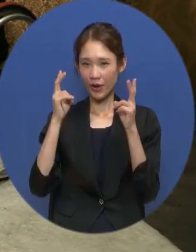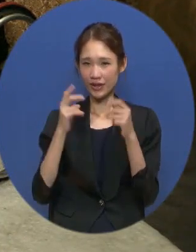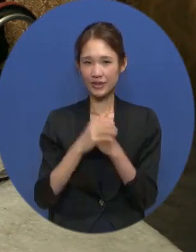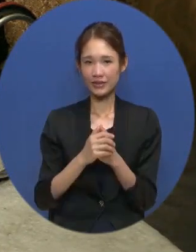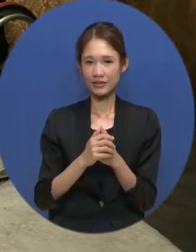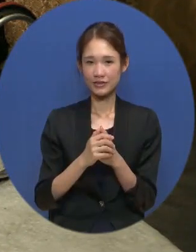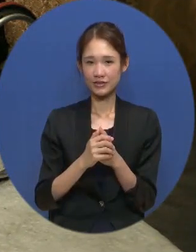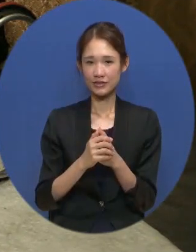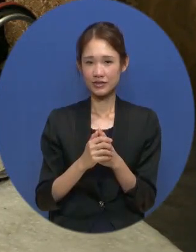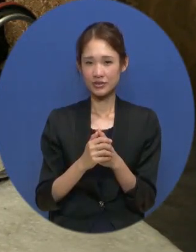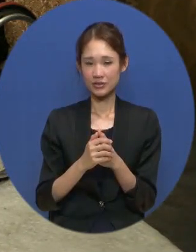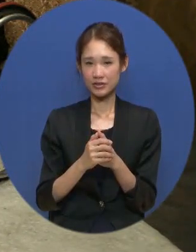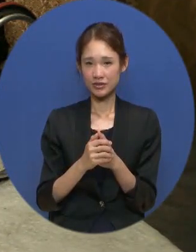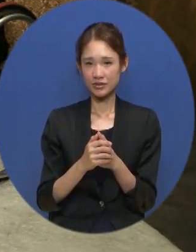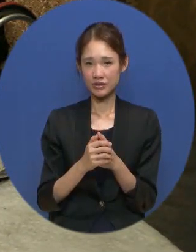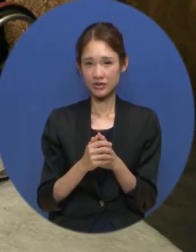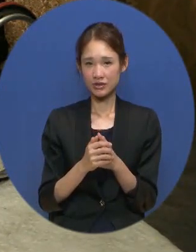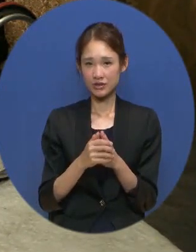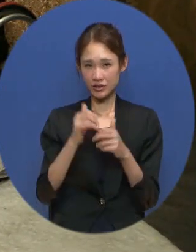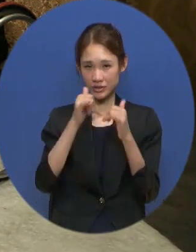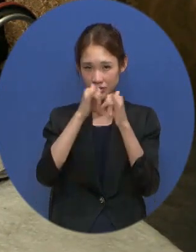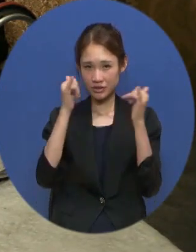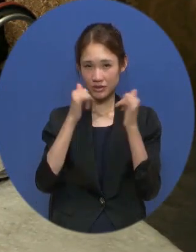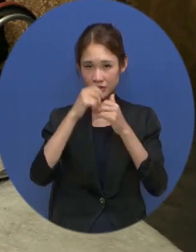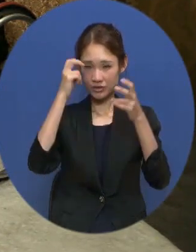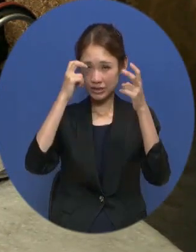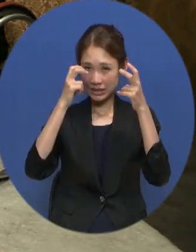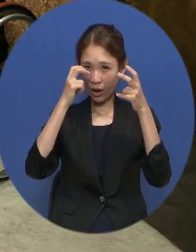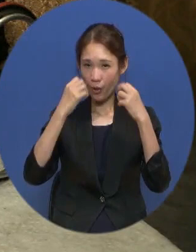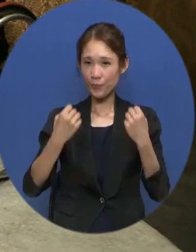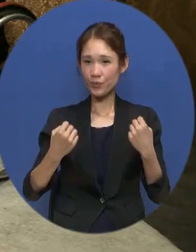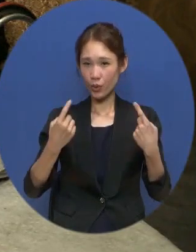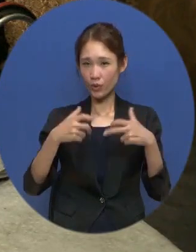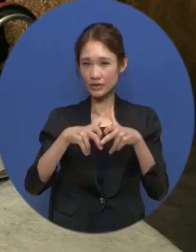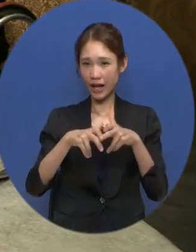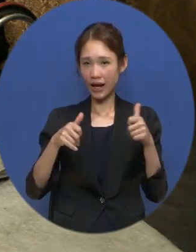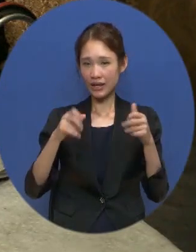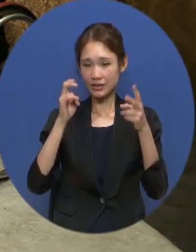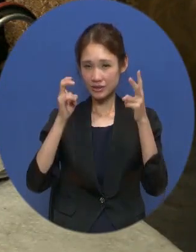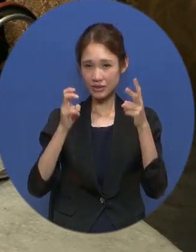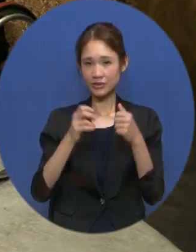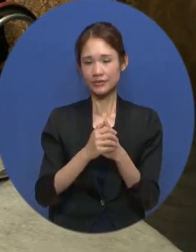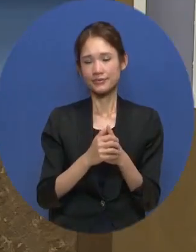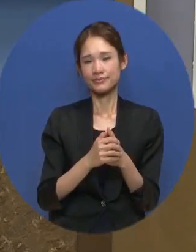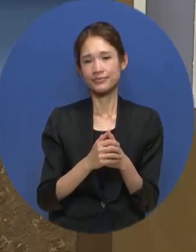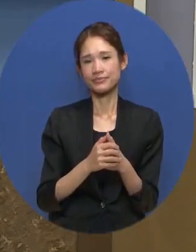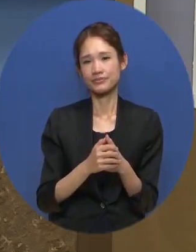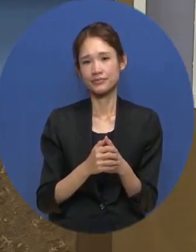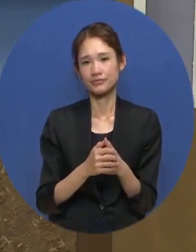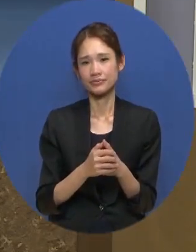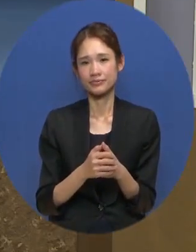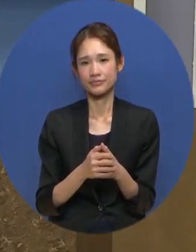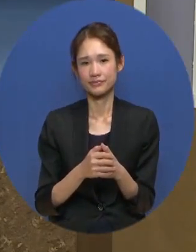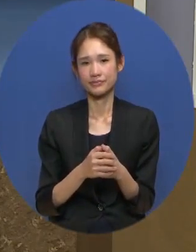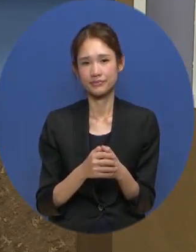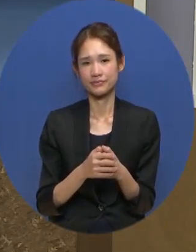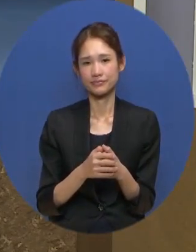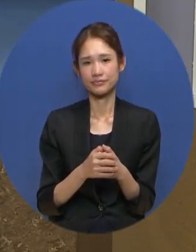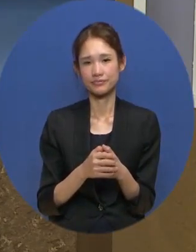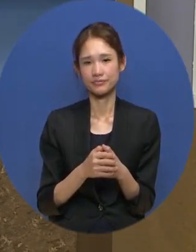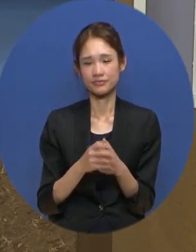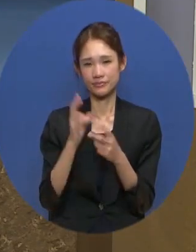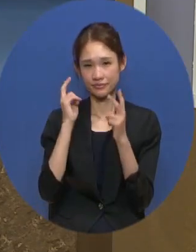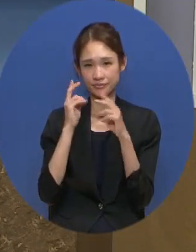이 이제 오토 모니터가 사회적 기업인 동시에 또 장애인 기업입니다. 네. 그렇다면 오토